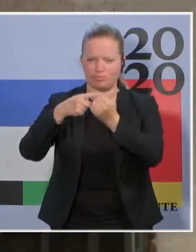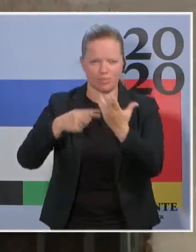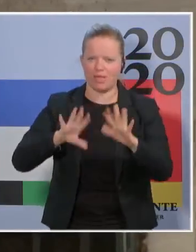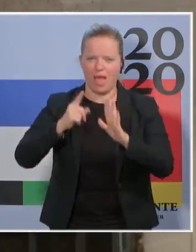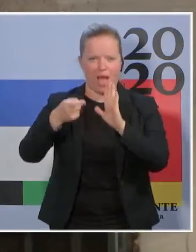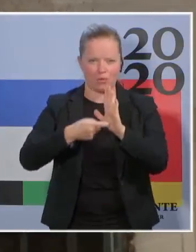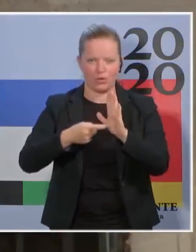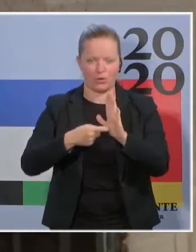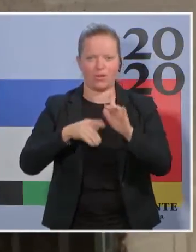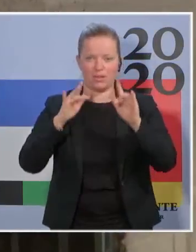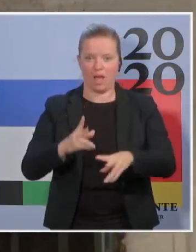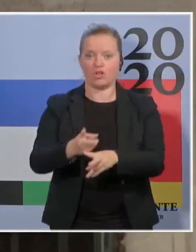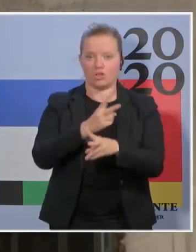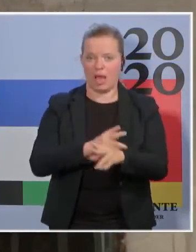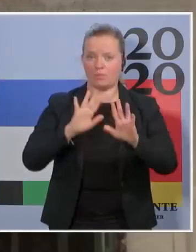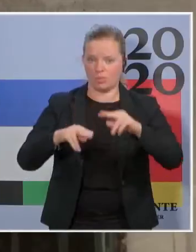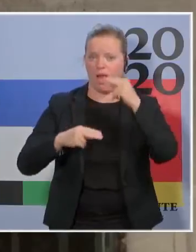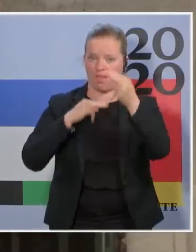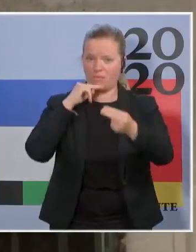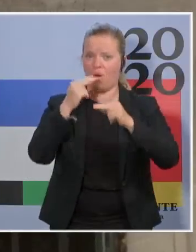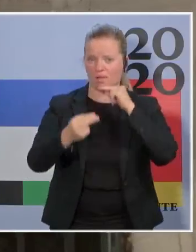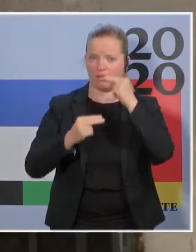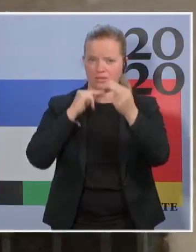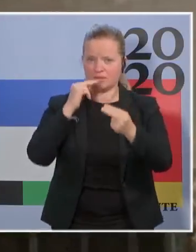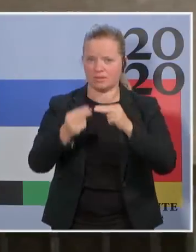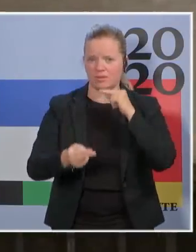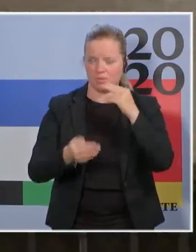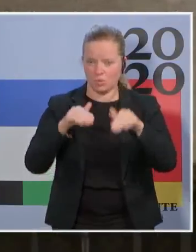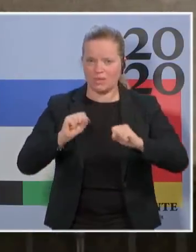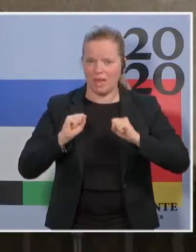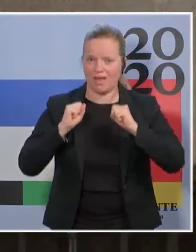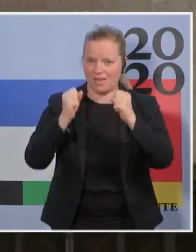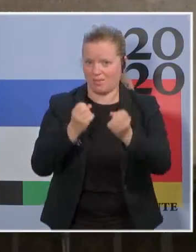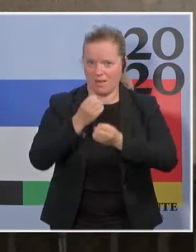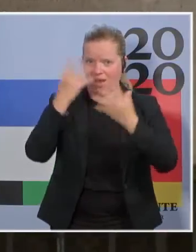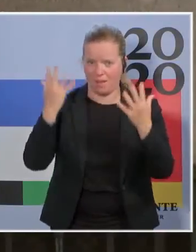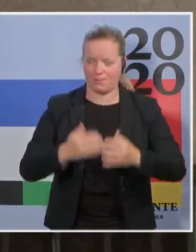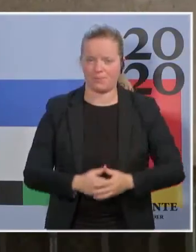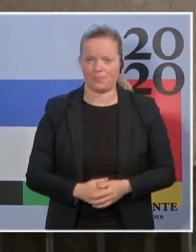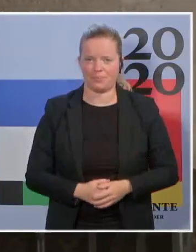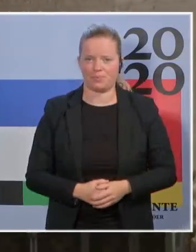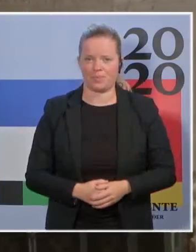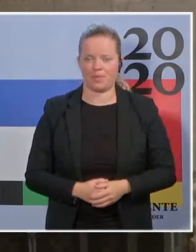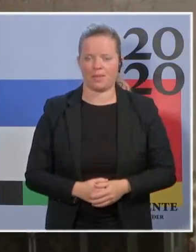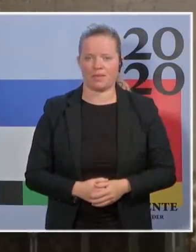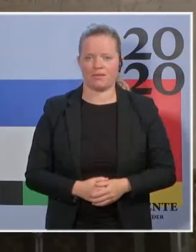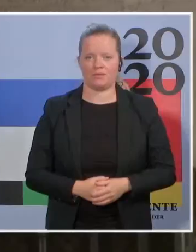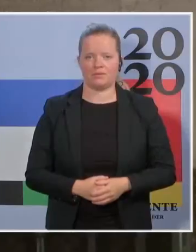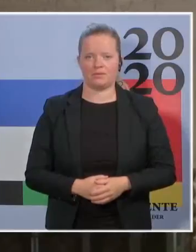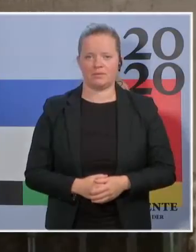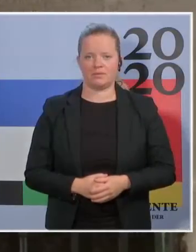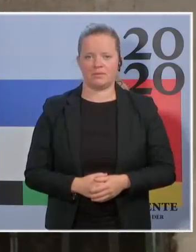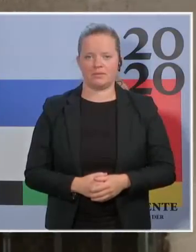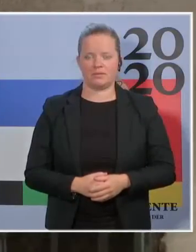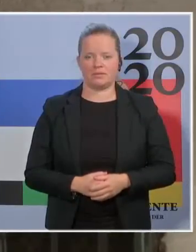auf die ein Staat natürlich Antworten geben muss und reagieren muss. Klar ist dabei, jede seiner Handlungen